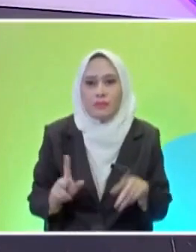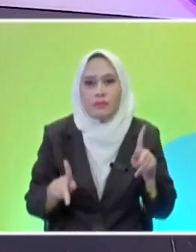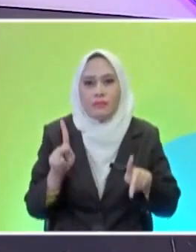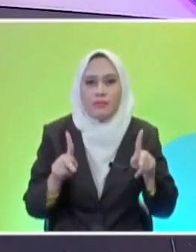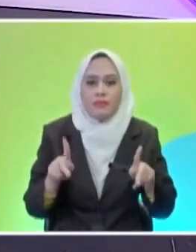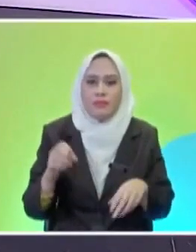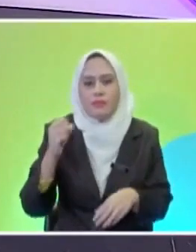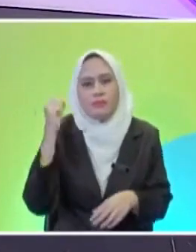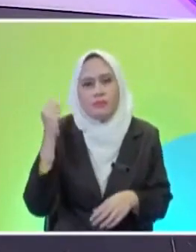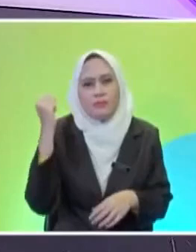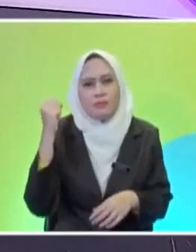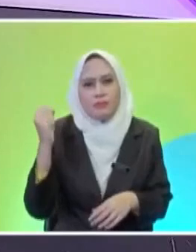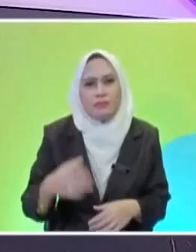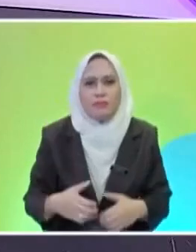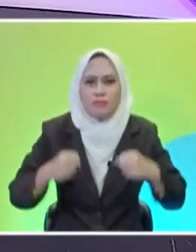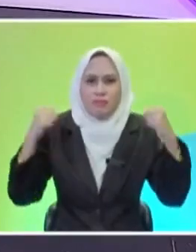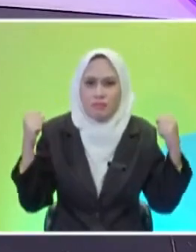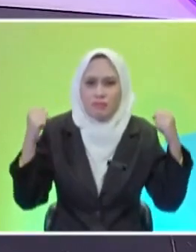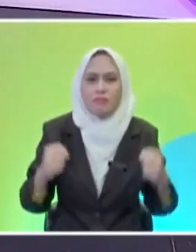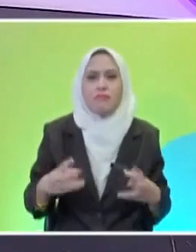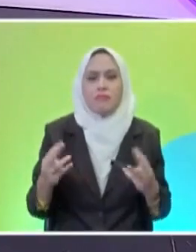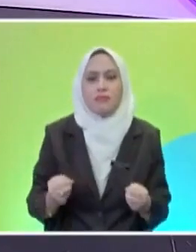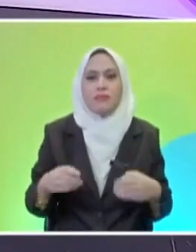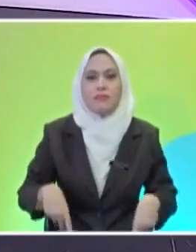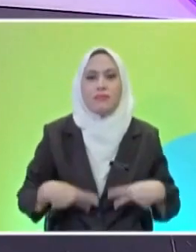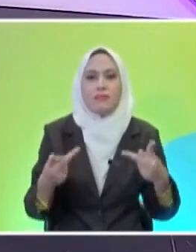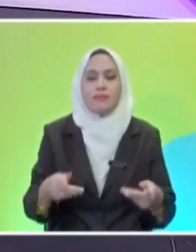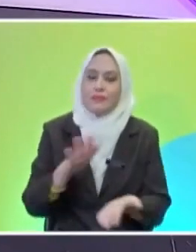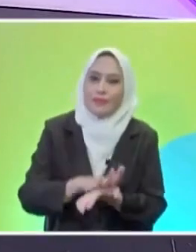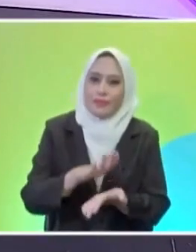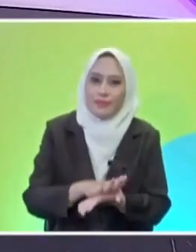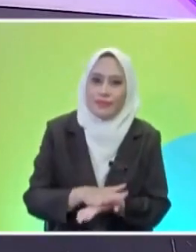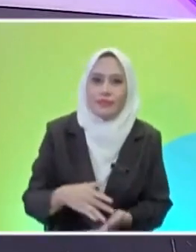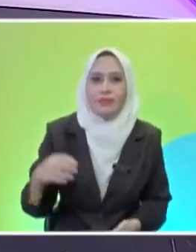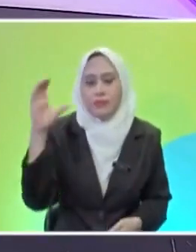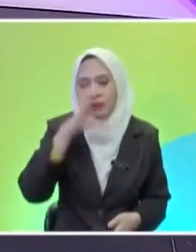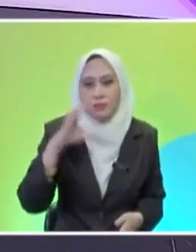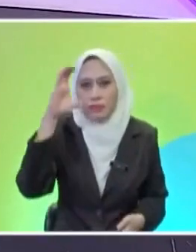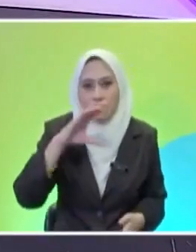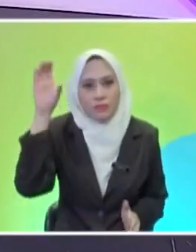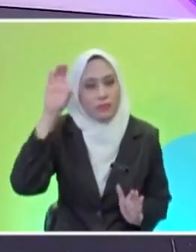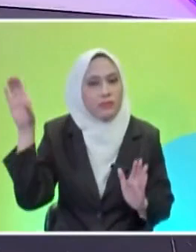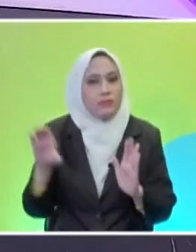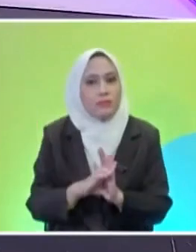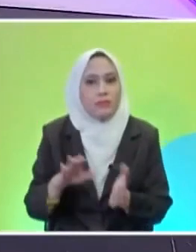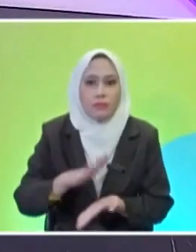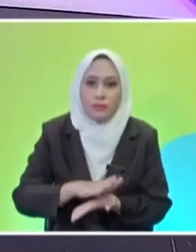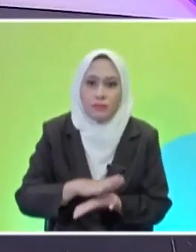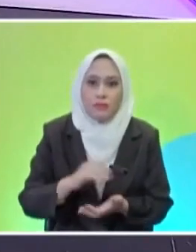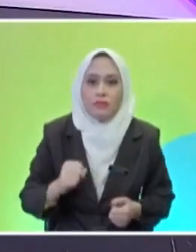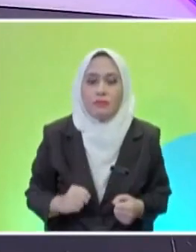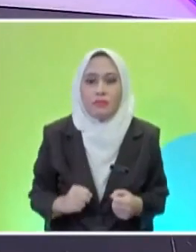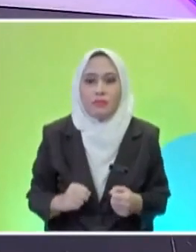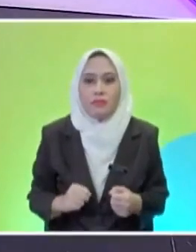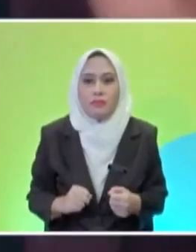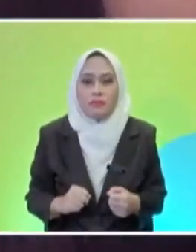pasti murid-murid semua bersemangat dah bangun pagi nak pergi sekolah, cikgu. Ya, cuba cari gambar. Cuba cari gambar yang nak pergi sekolah ni. Sekolah ini ke, cikgu? Ini